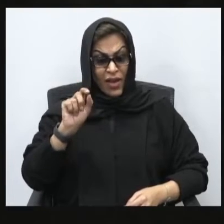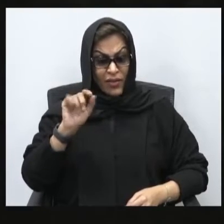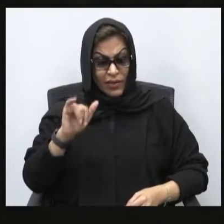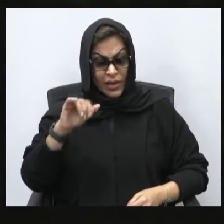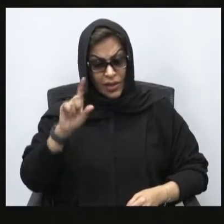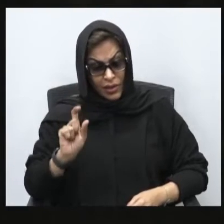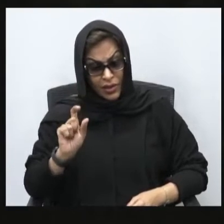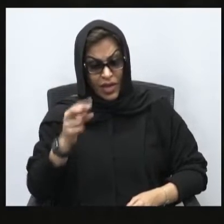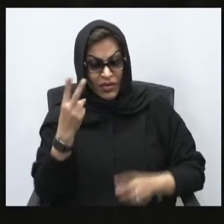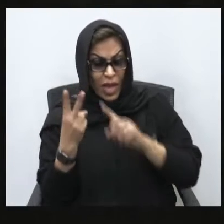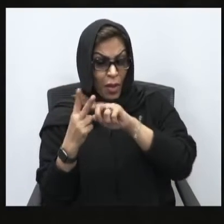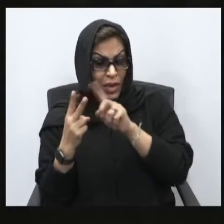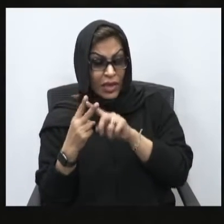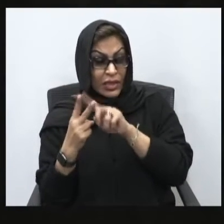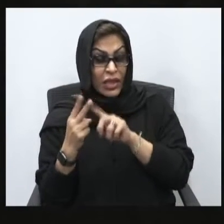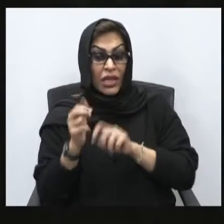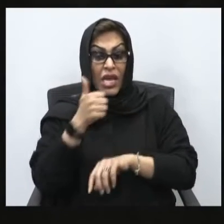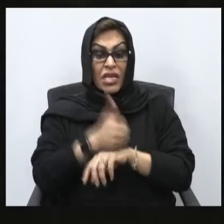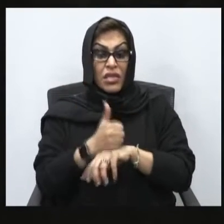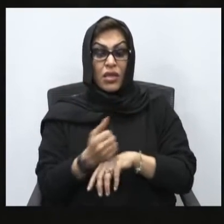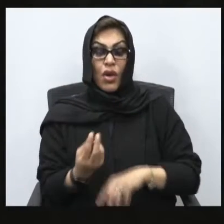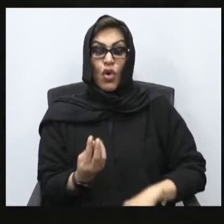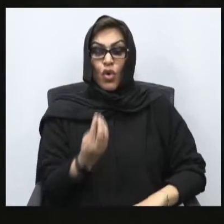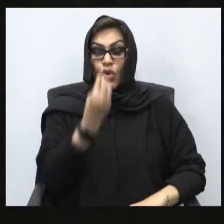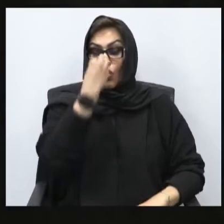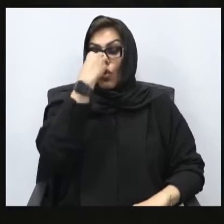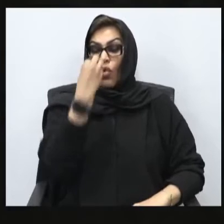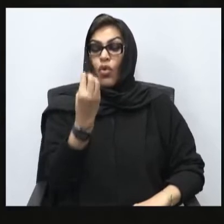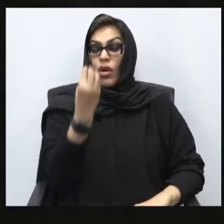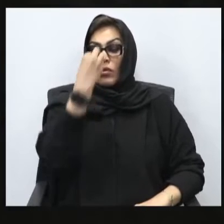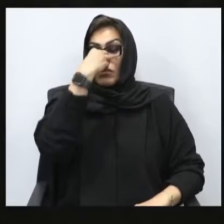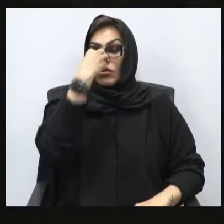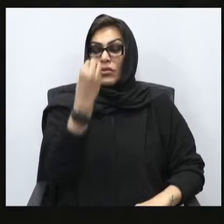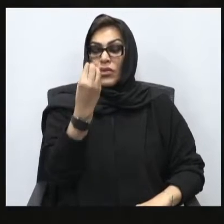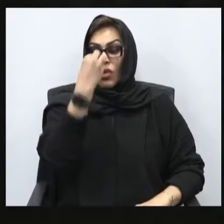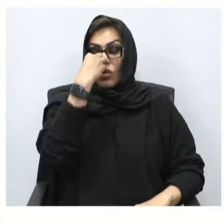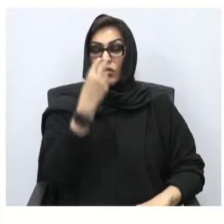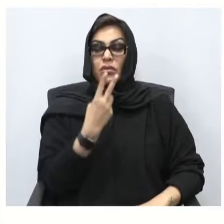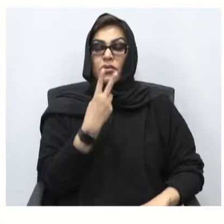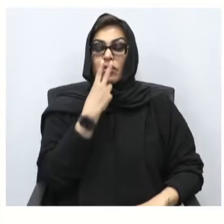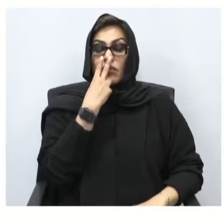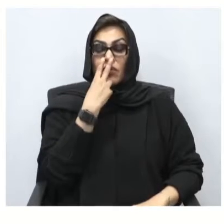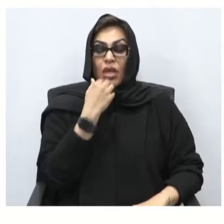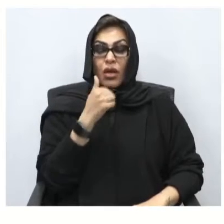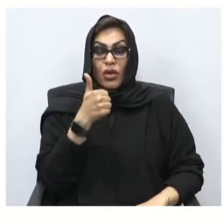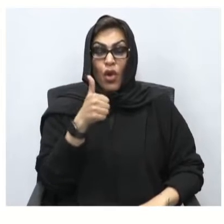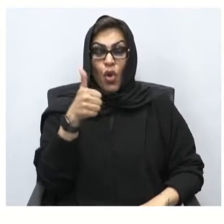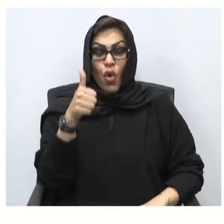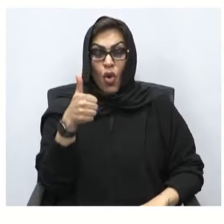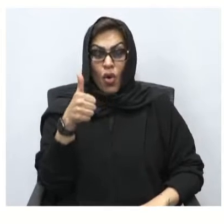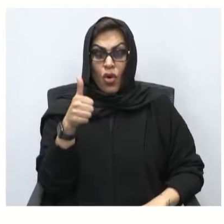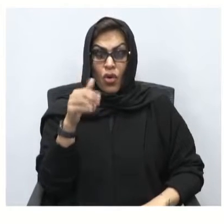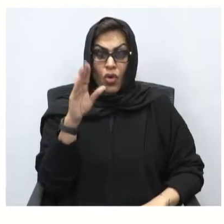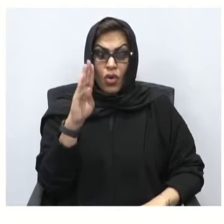ذلك ذكرنا ان عمليه التنفس هي الحصول على الاكسجين اعتمادا على نسبه ثاني اكسيد